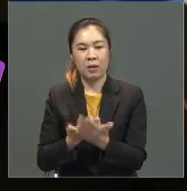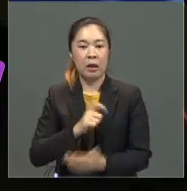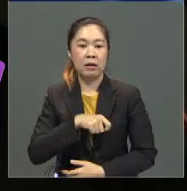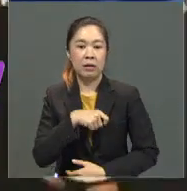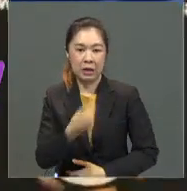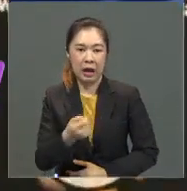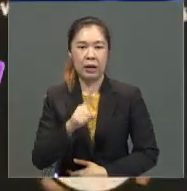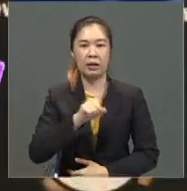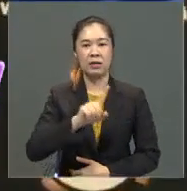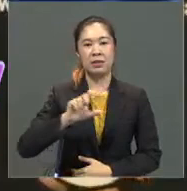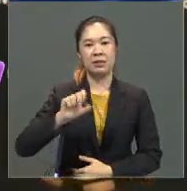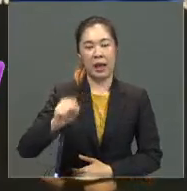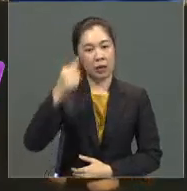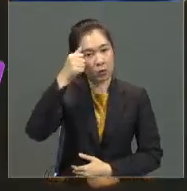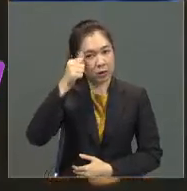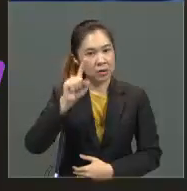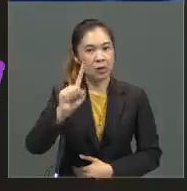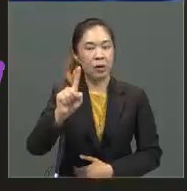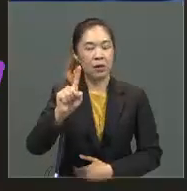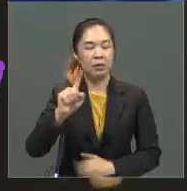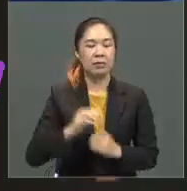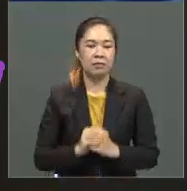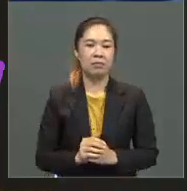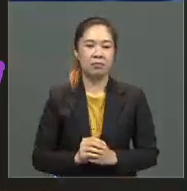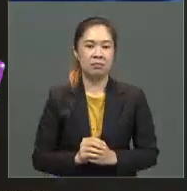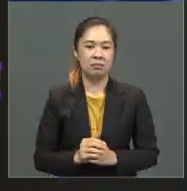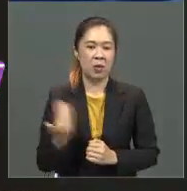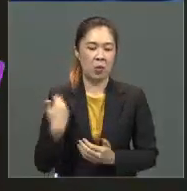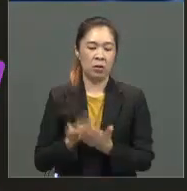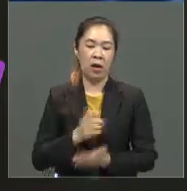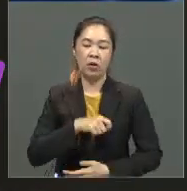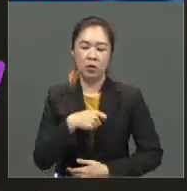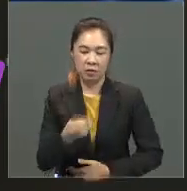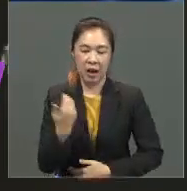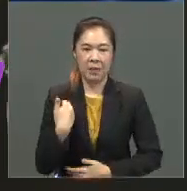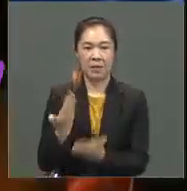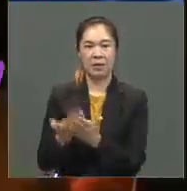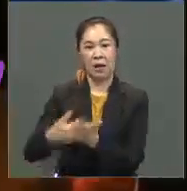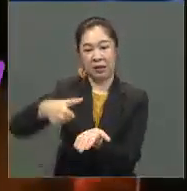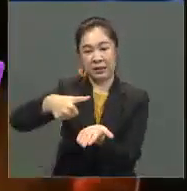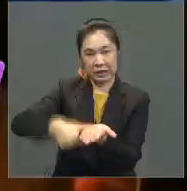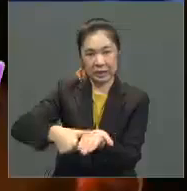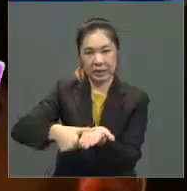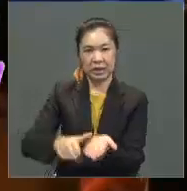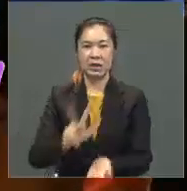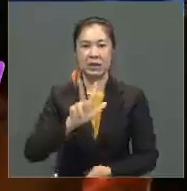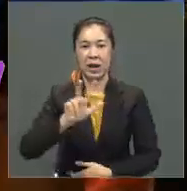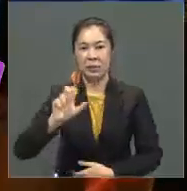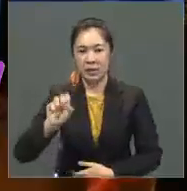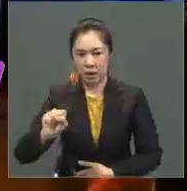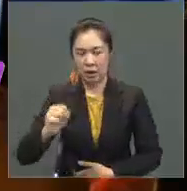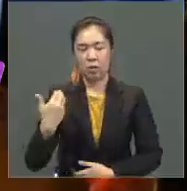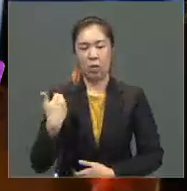แสนบาทติดใจก็เลยเล่นต่อเนื่องแต่ปรากฏว่าส่วนใหญ่เนี่ยจะเสียมากกว่าได้เคยเสียสูงสุดถึง1แสนบาทต่อวันนะคะกับ 1แสนบาทวันที่เคยเสียและเคยเป็นหนี้มากถึง3